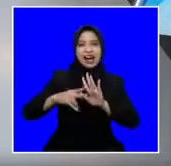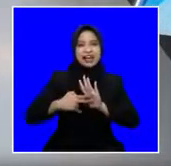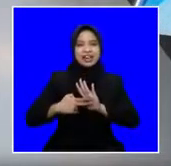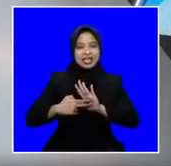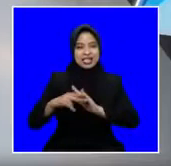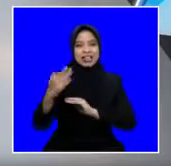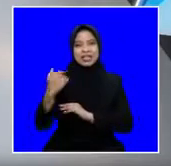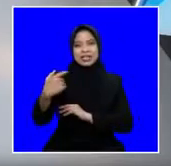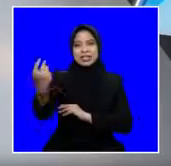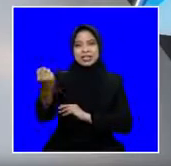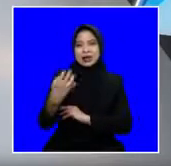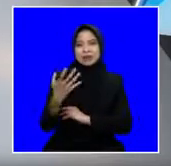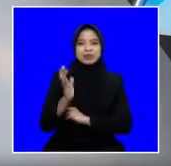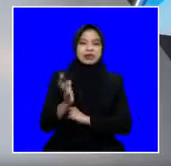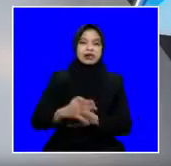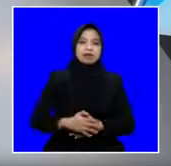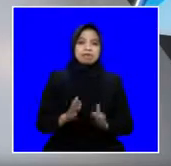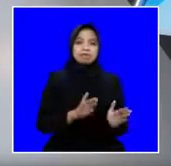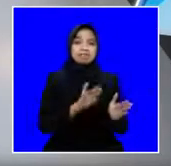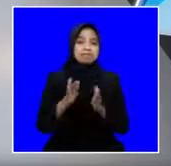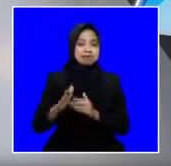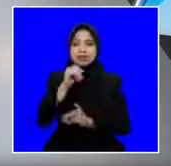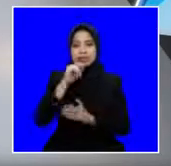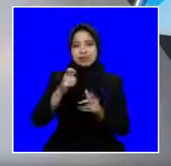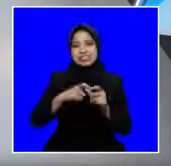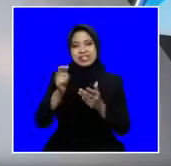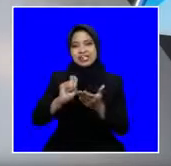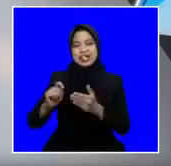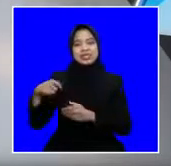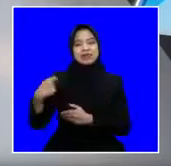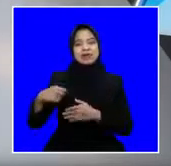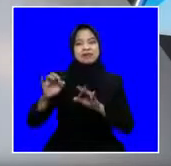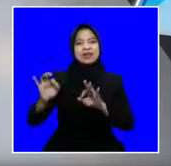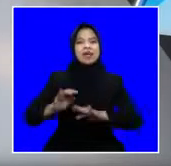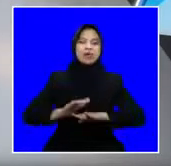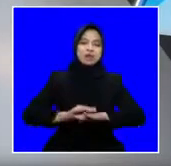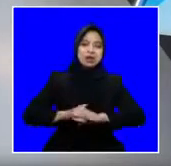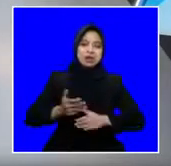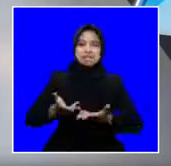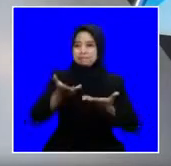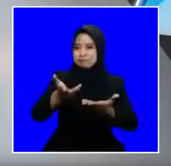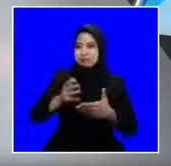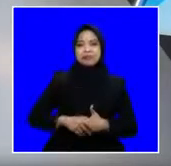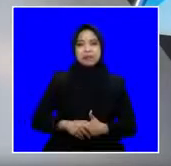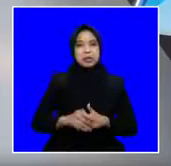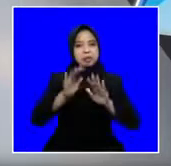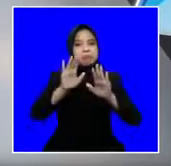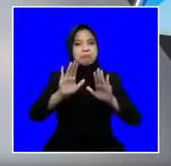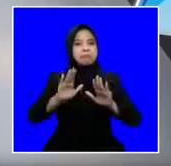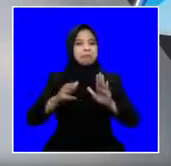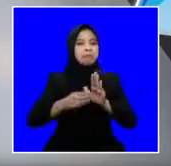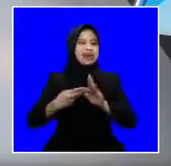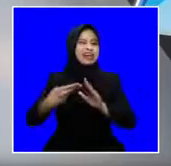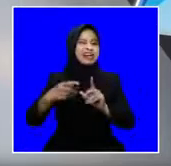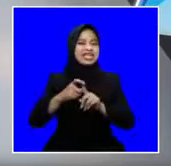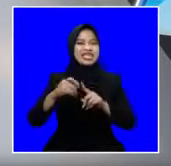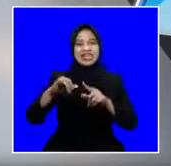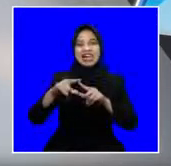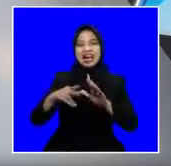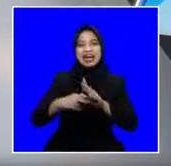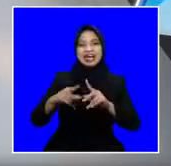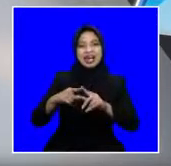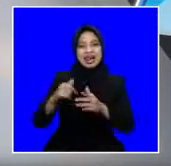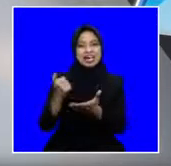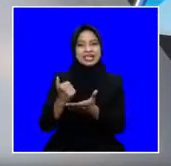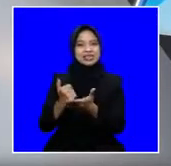menjawab pertanyaannya. Dan pertanyaan berikutnya ini untuk Sekretaris Jenderal Kemendikbud, dan pertanyaan ini juga disampaikan oleh Mediana dari Kompas, Pak. Izin saya